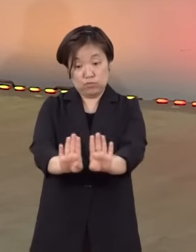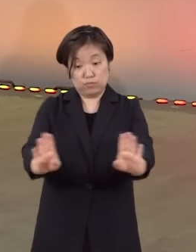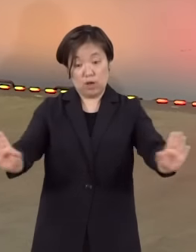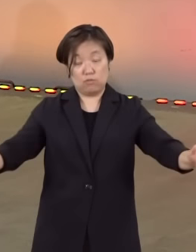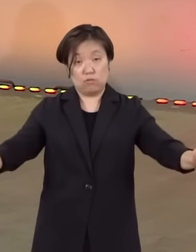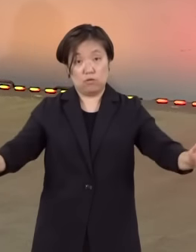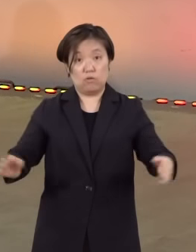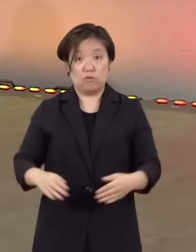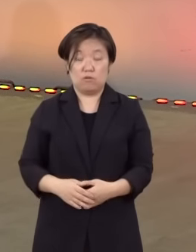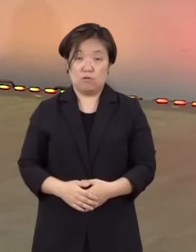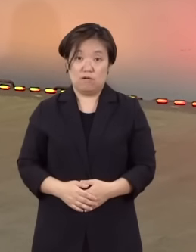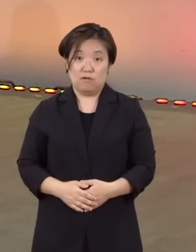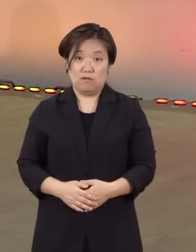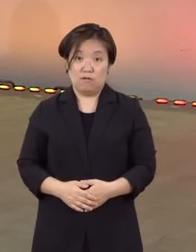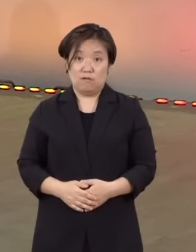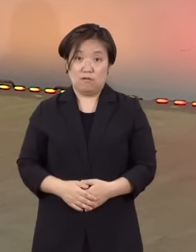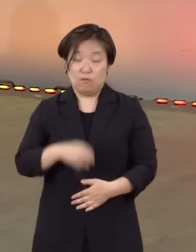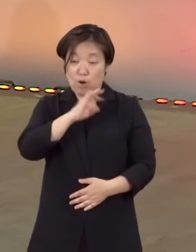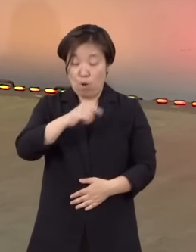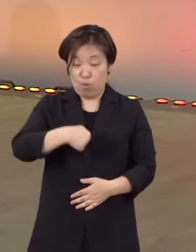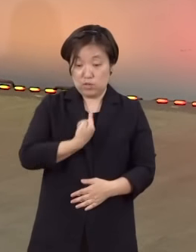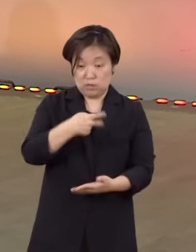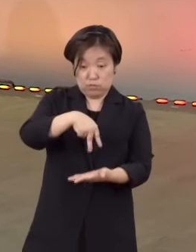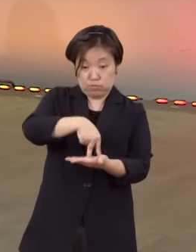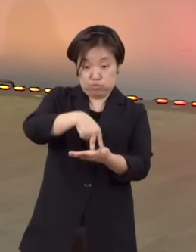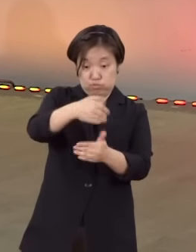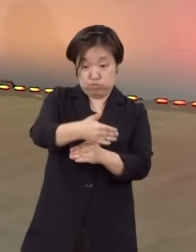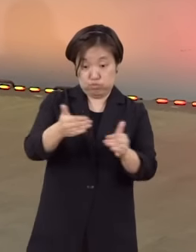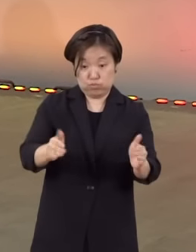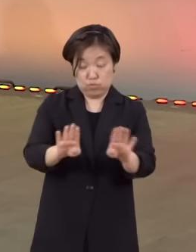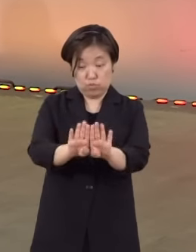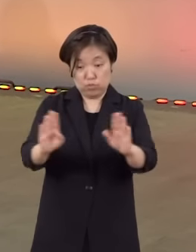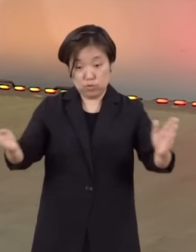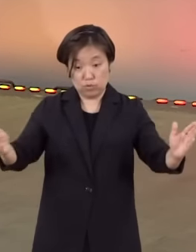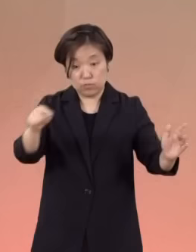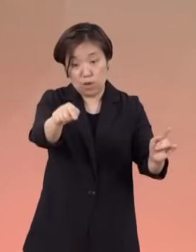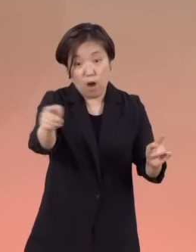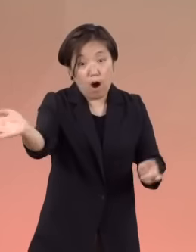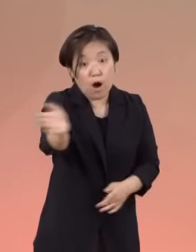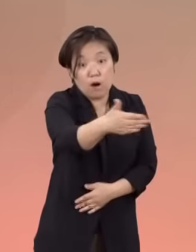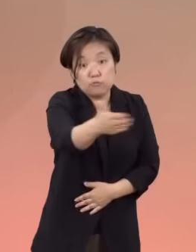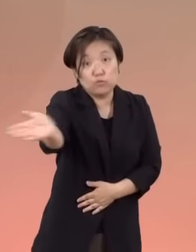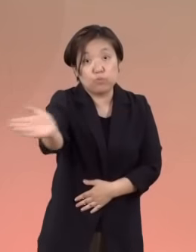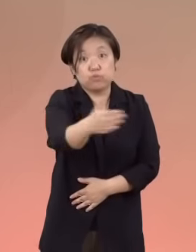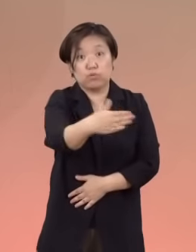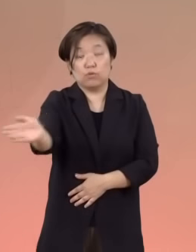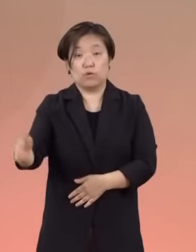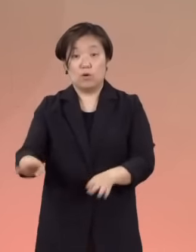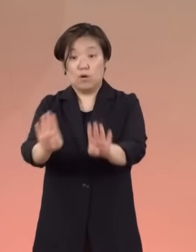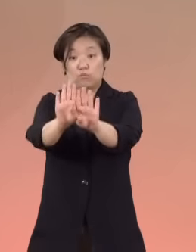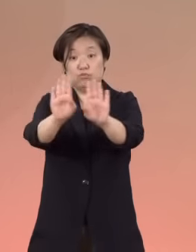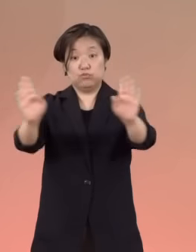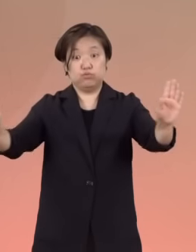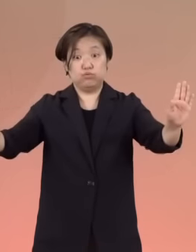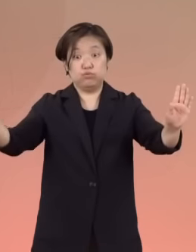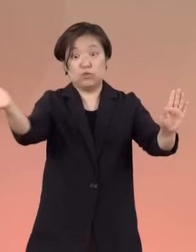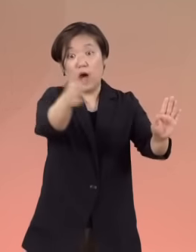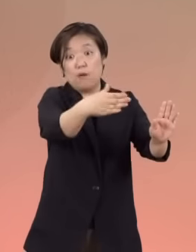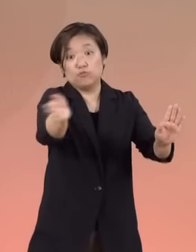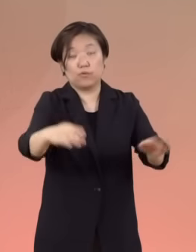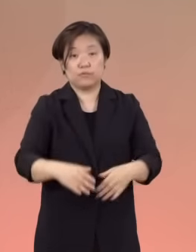열리는데 베터 앞에 기다리는 사람은 보이지 않고 문을 닫으려고 버튼을